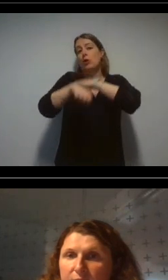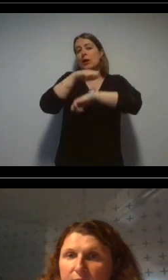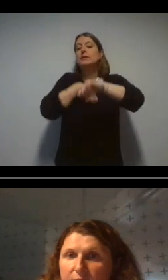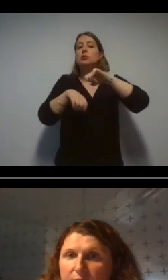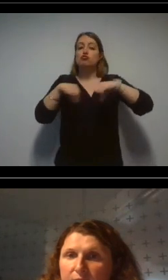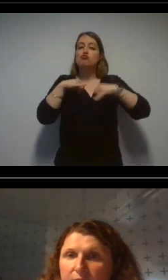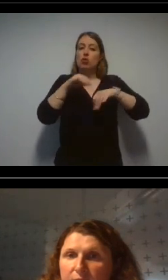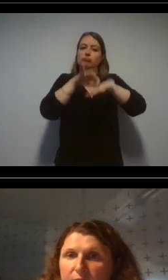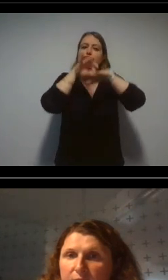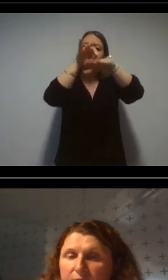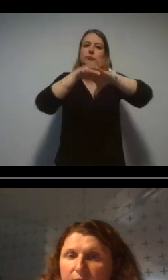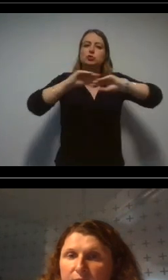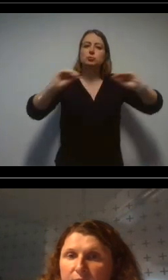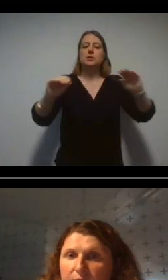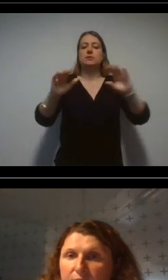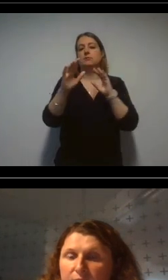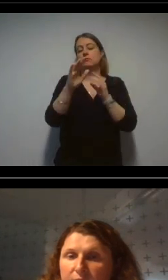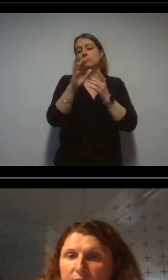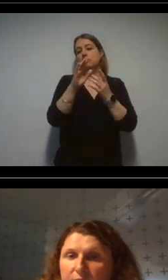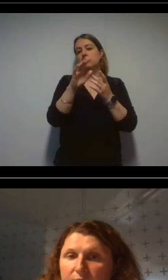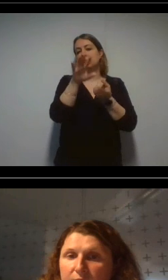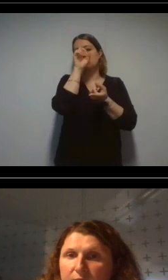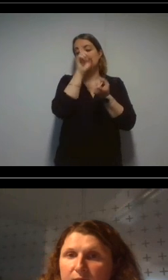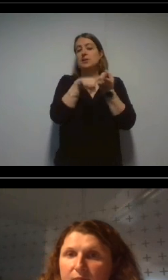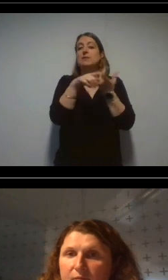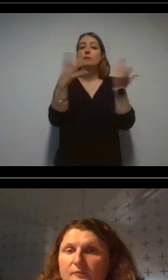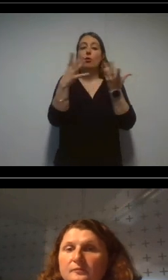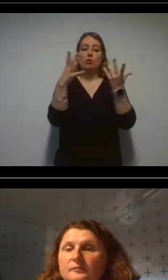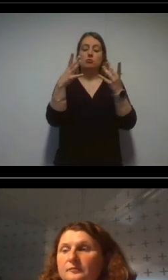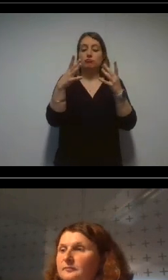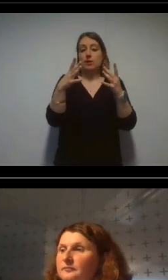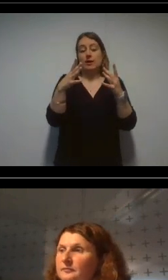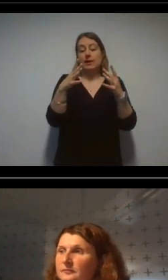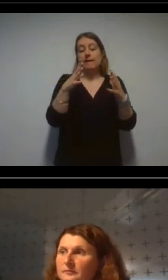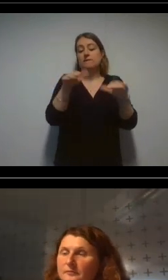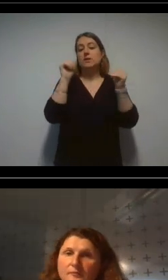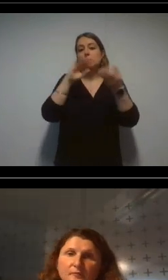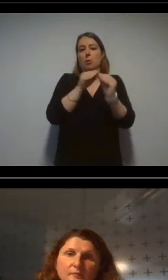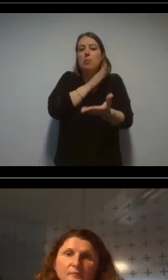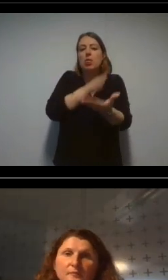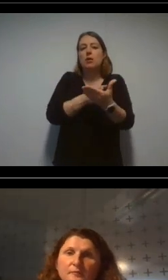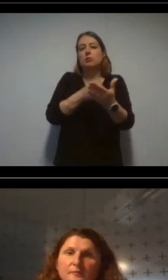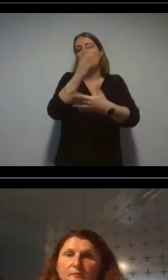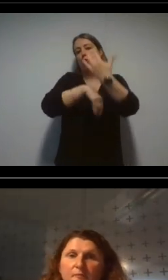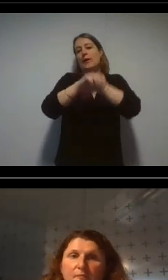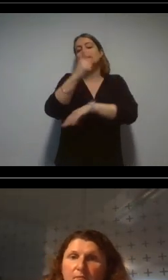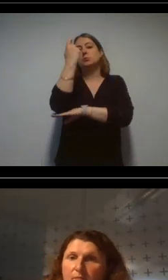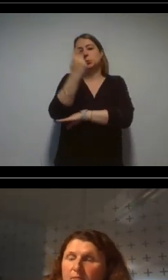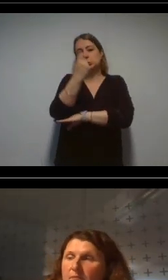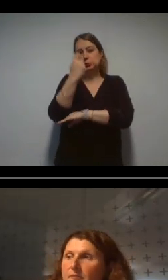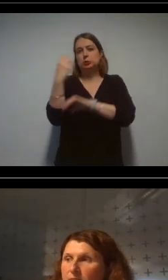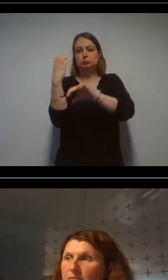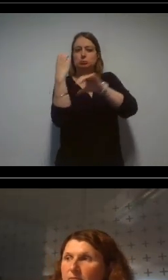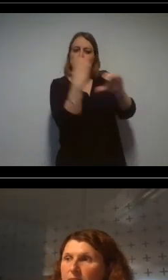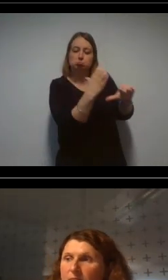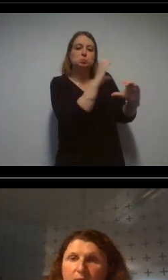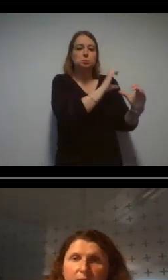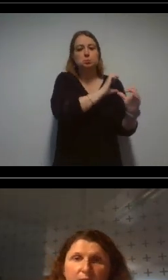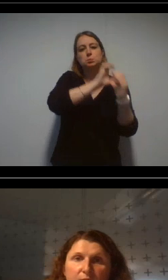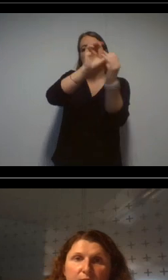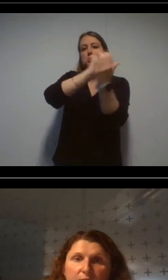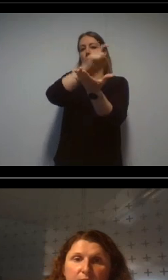que le lieu du forum ne soit pas un frein. On organise des bus qui viennent jusqu'à là. Et donc,